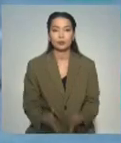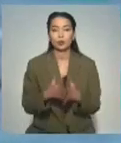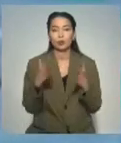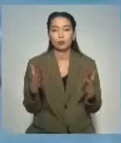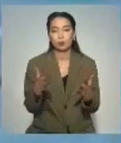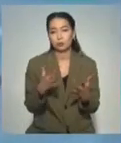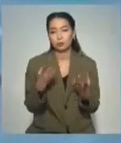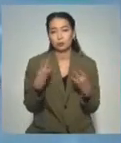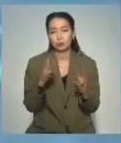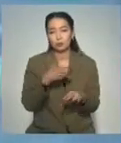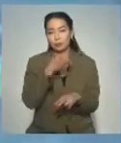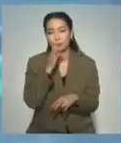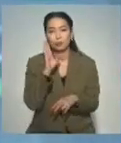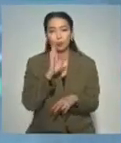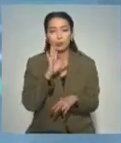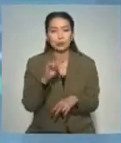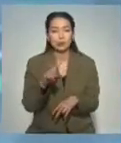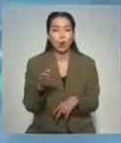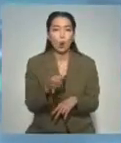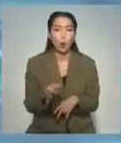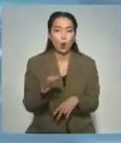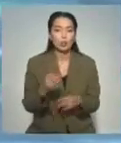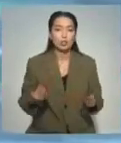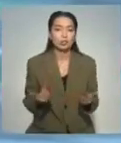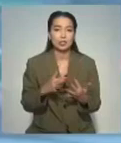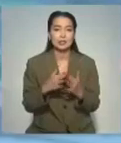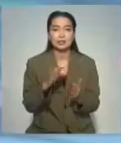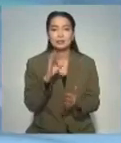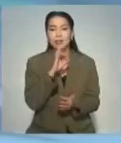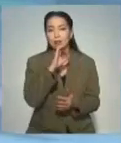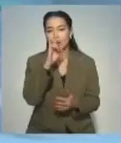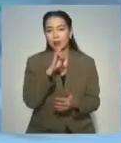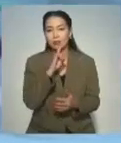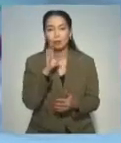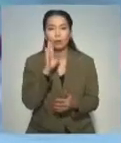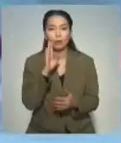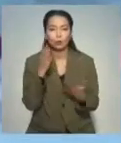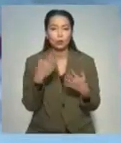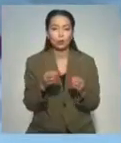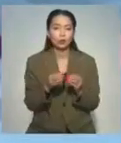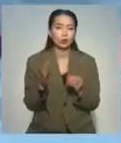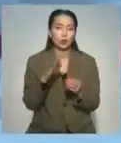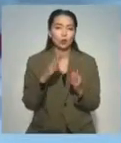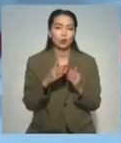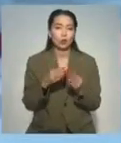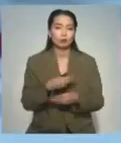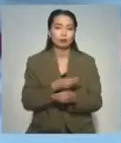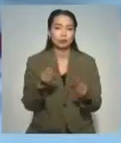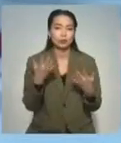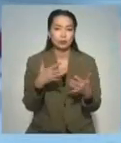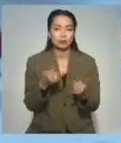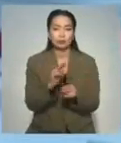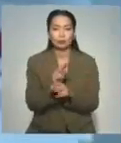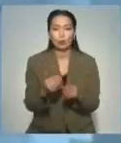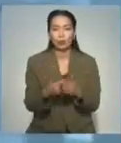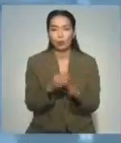Больше не придется пить воду из озера жителям села в Северном Казахстане. Воду уже подвели в десятки домов, остальные ждут наладки новой сети. Напомню,